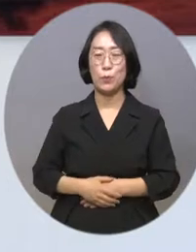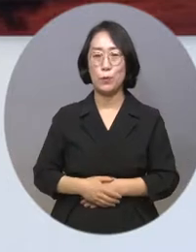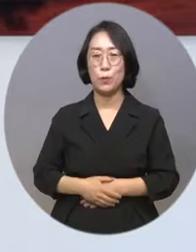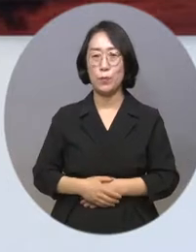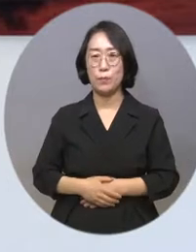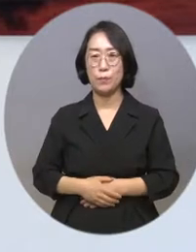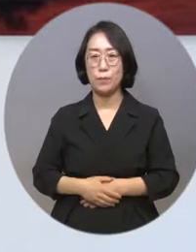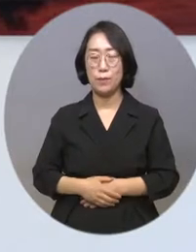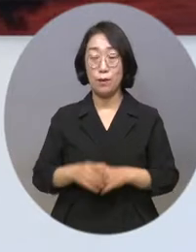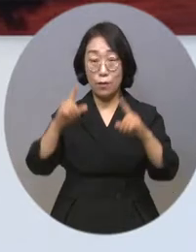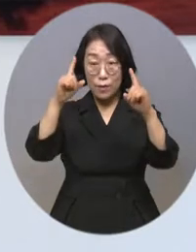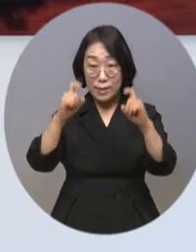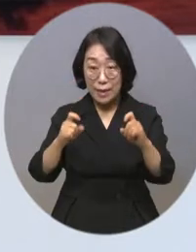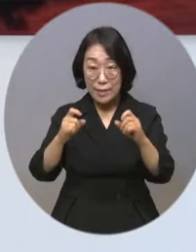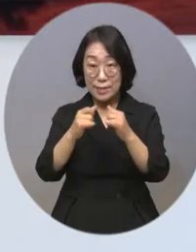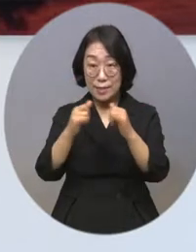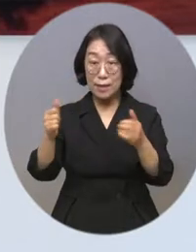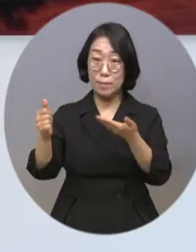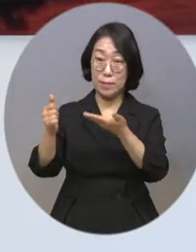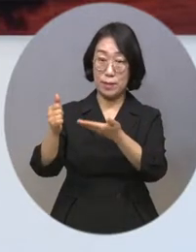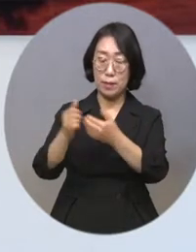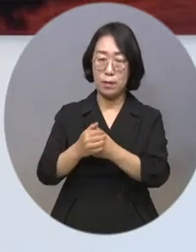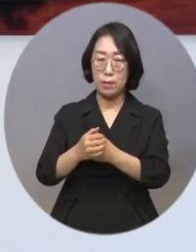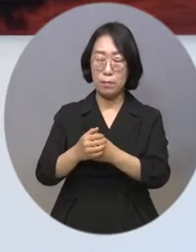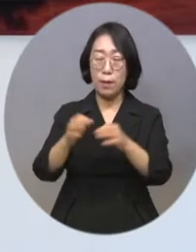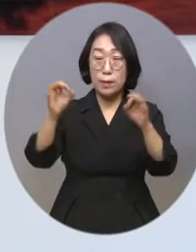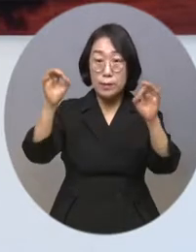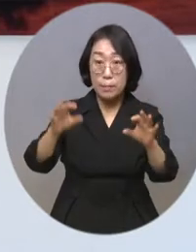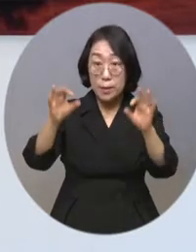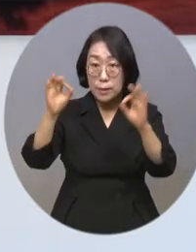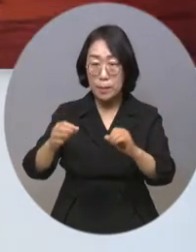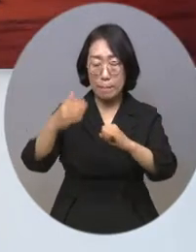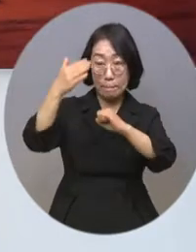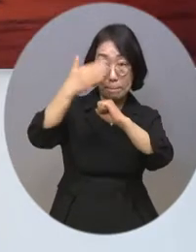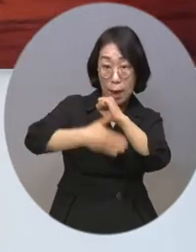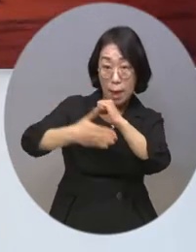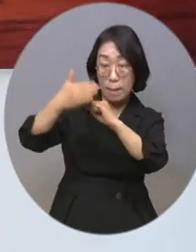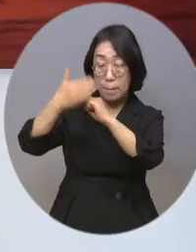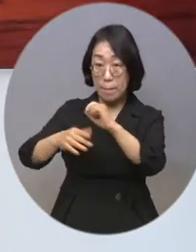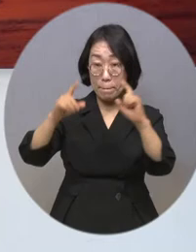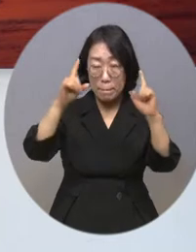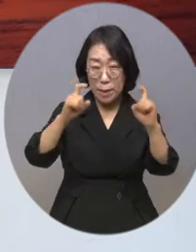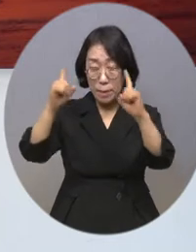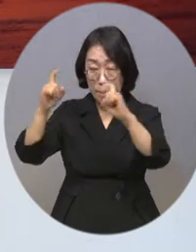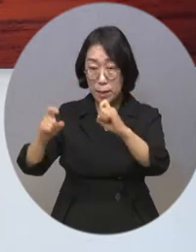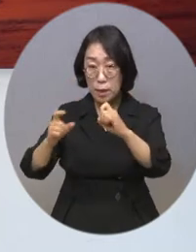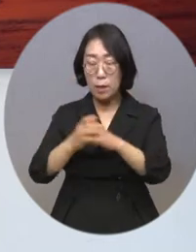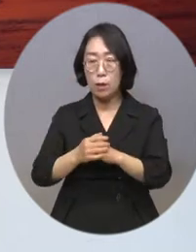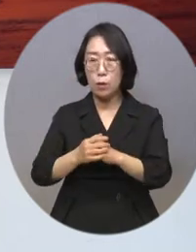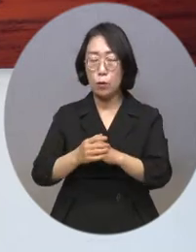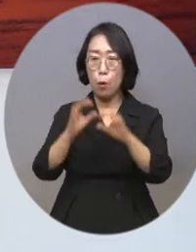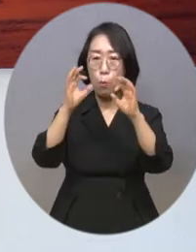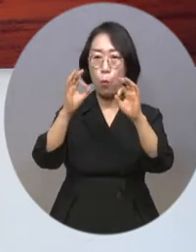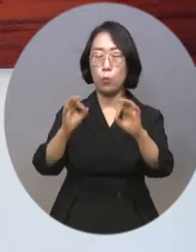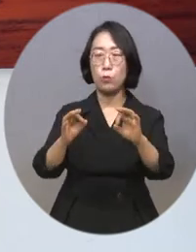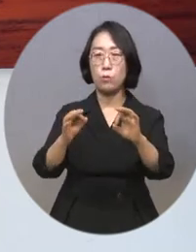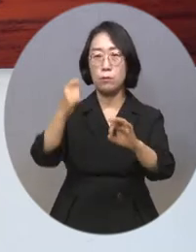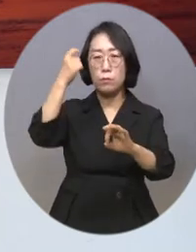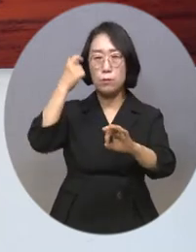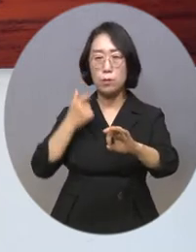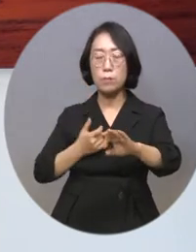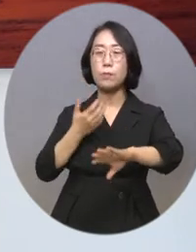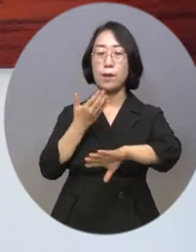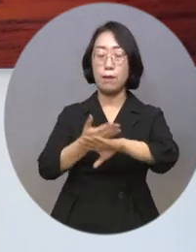이처럼 작가는 일상 속에서 찰나의 순간을 포착해 본래 보이는 형태가 아닌 보는 사람의